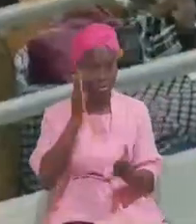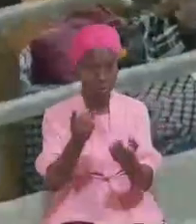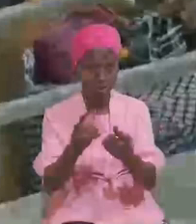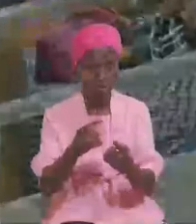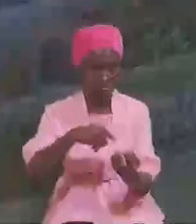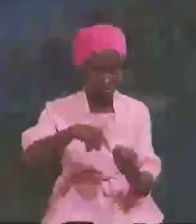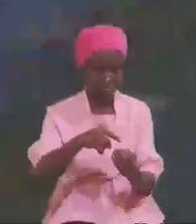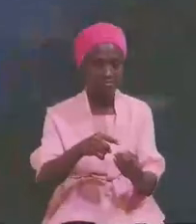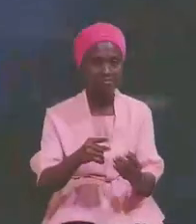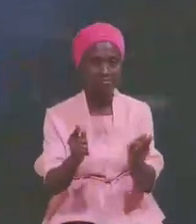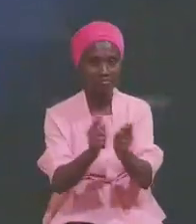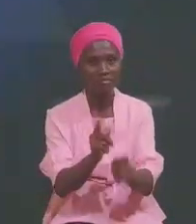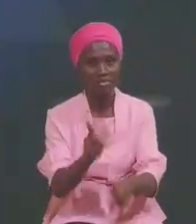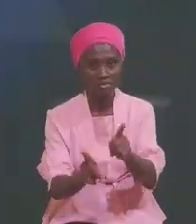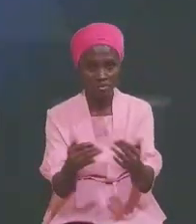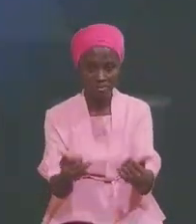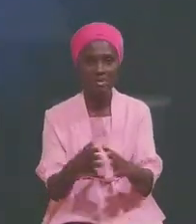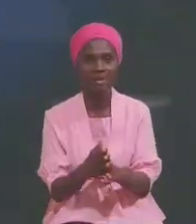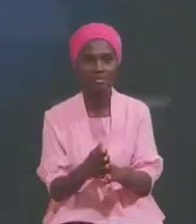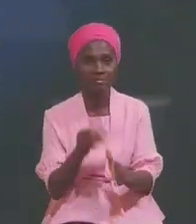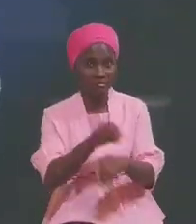de recueillir le nom